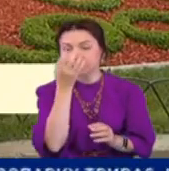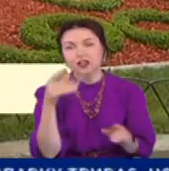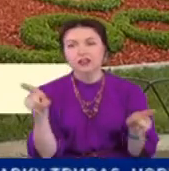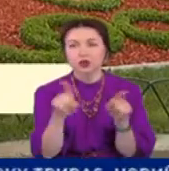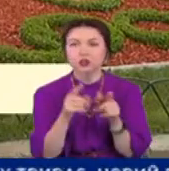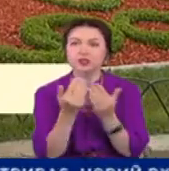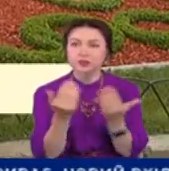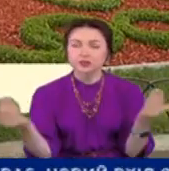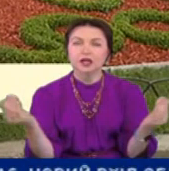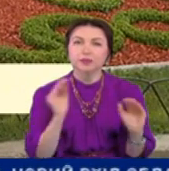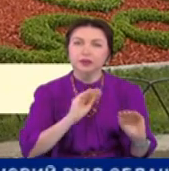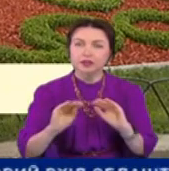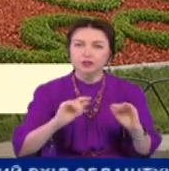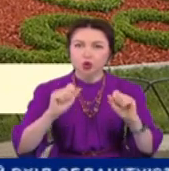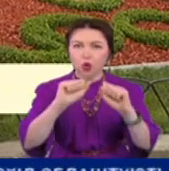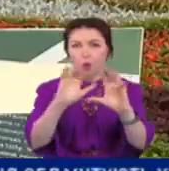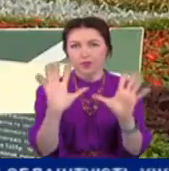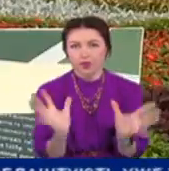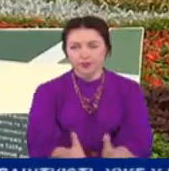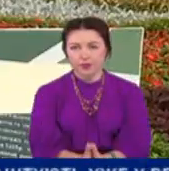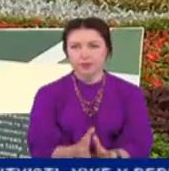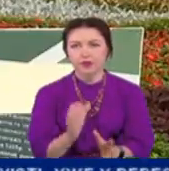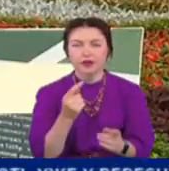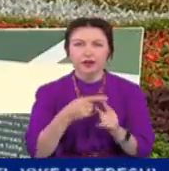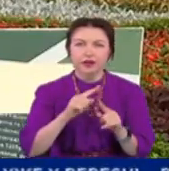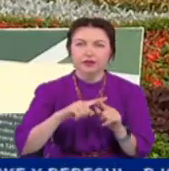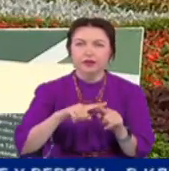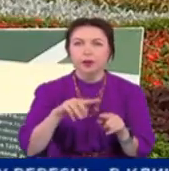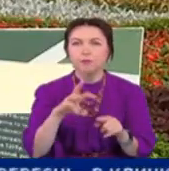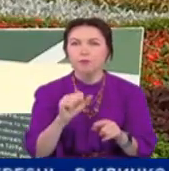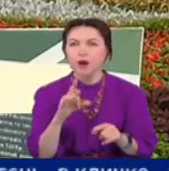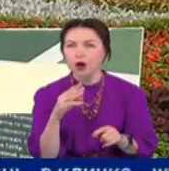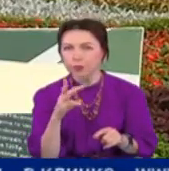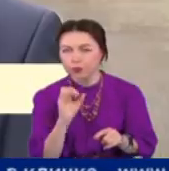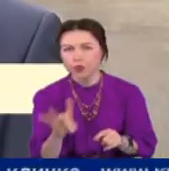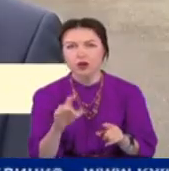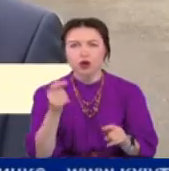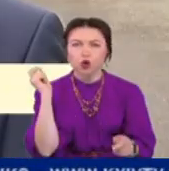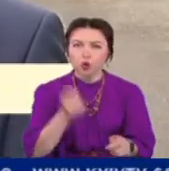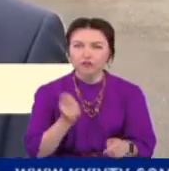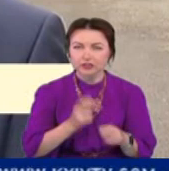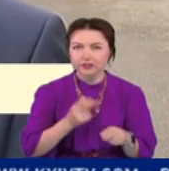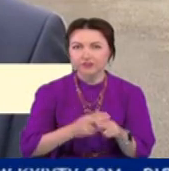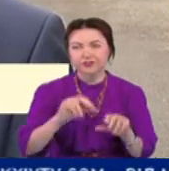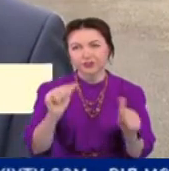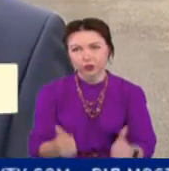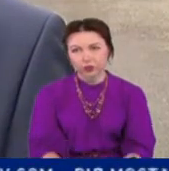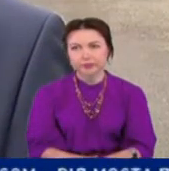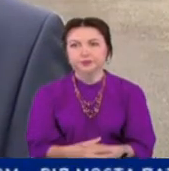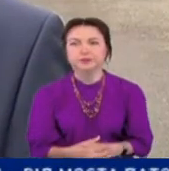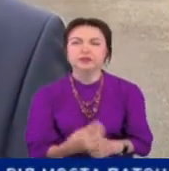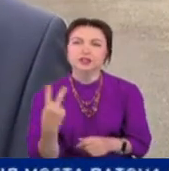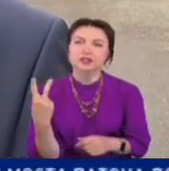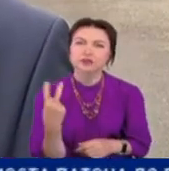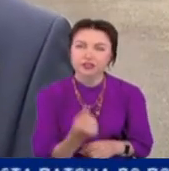експозицію прикрасили об'ємними арт-інсталяціями, мармуровою крихтою та кованими фігурами. Взагалі на саму підготовку ми використали лише 2 тижні.